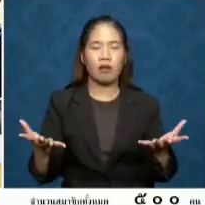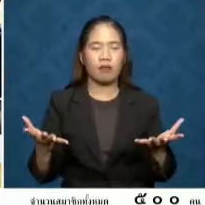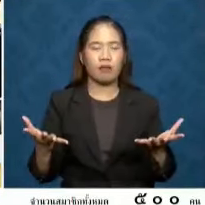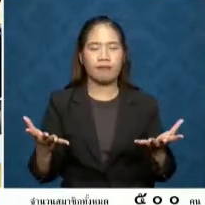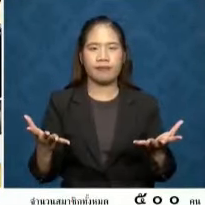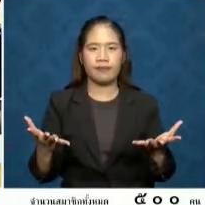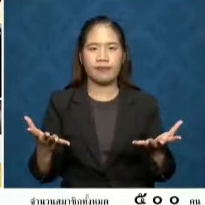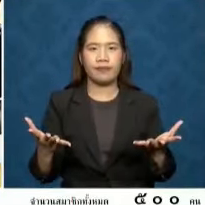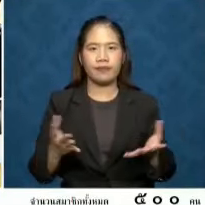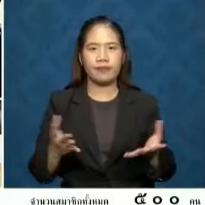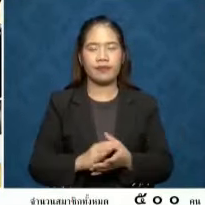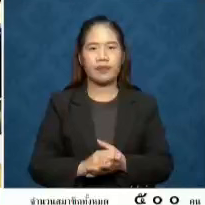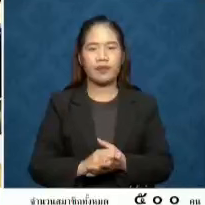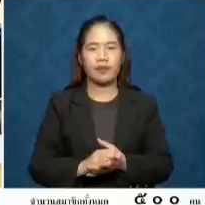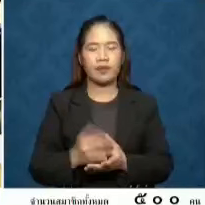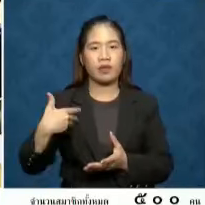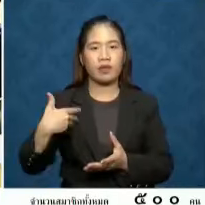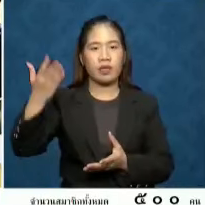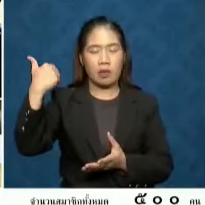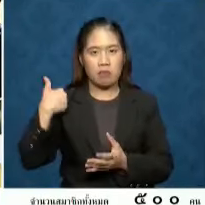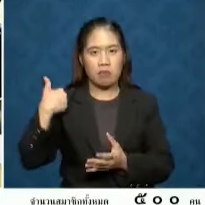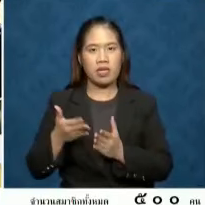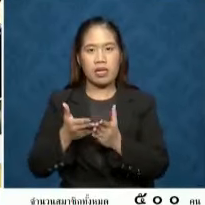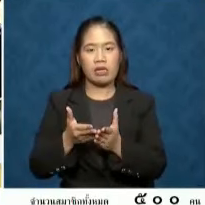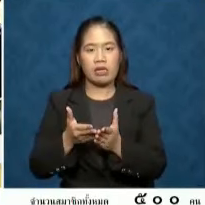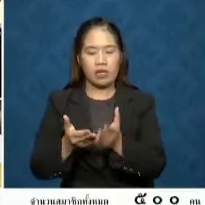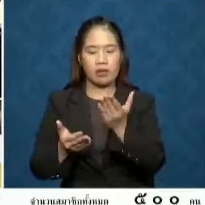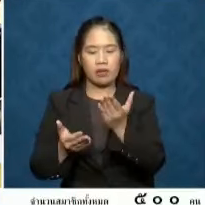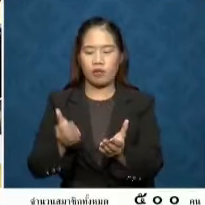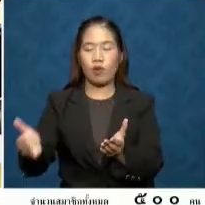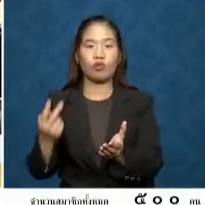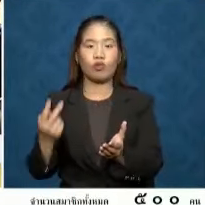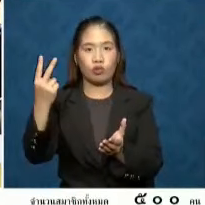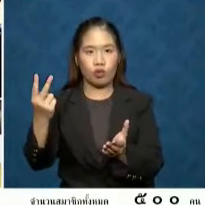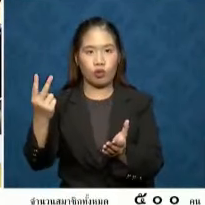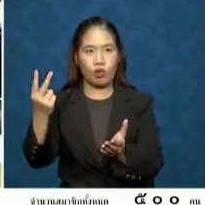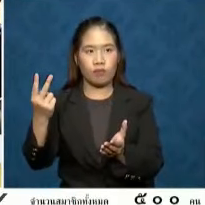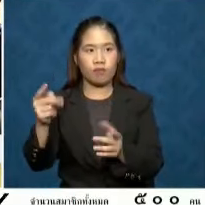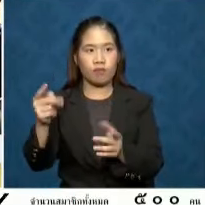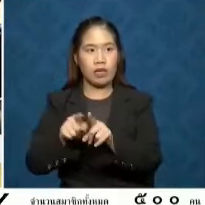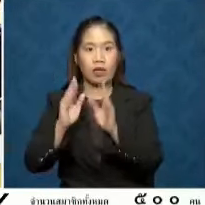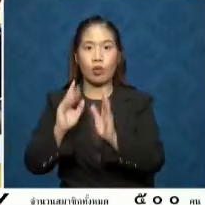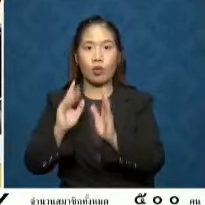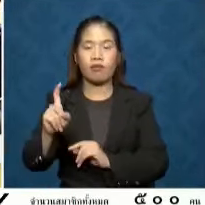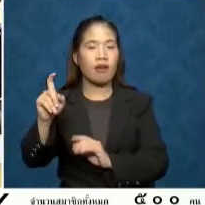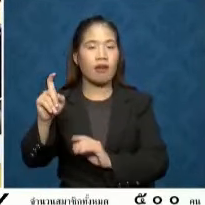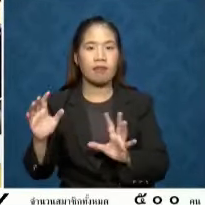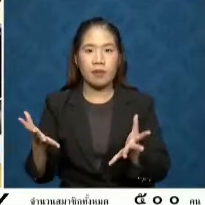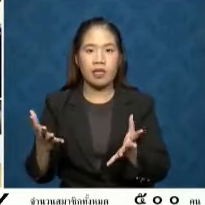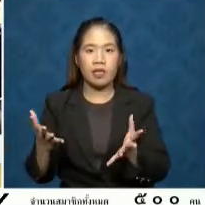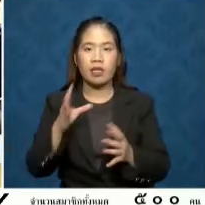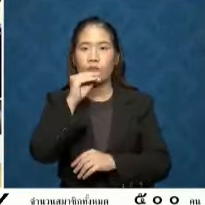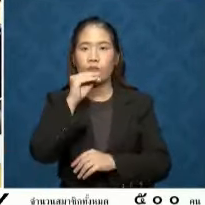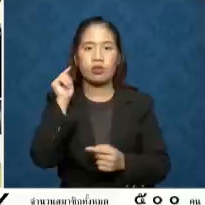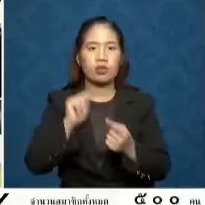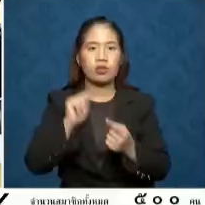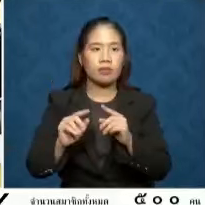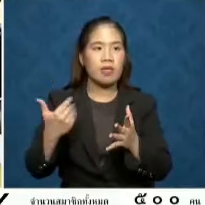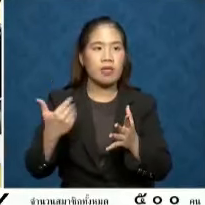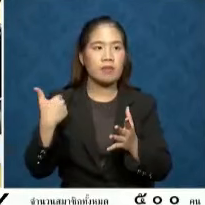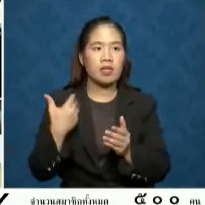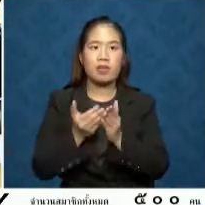ที่วันนั้นเนี่ยมีเรืออีก2ลำครับที่เกยตื้นเพราะคลื่นลมแรงแต่ก็ไม่ได้มีใครตายและที่สำคัญที่ยังไม่มีใครพูดคือยังมีเรืออีกเป็น10เป็น